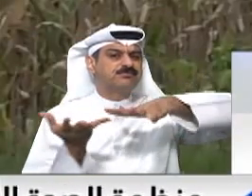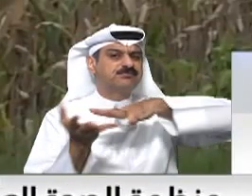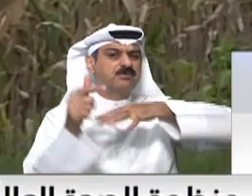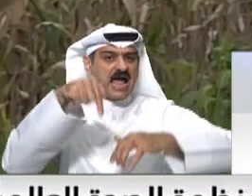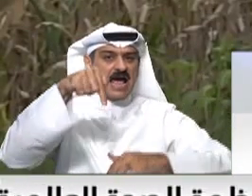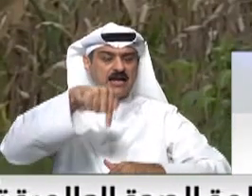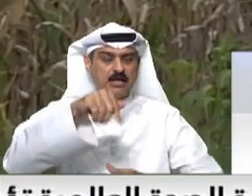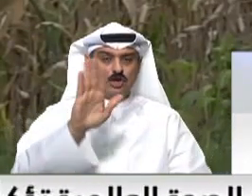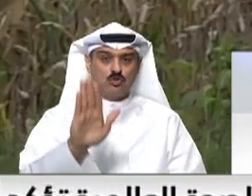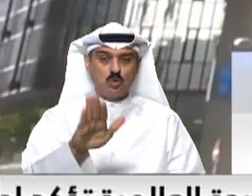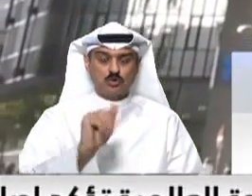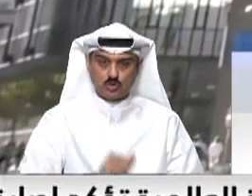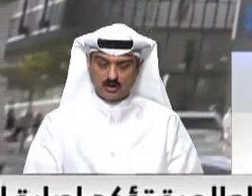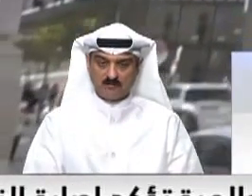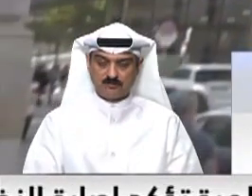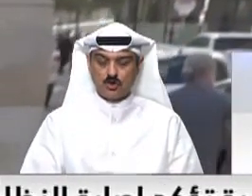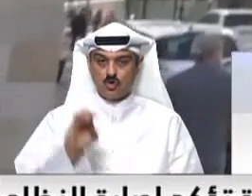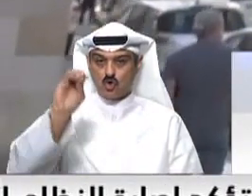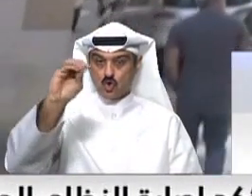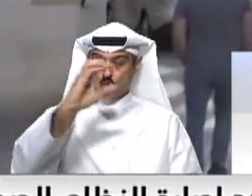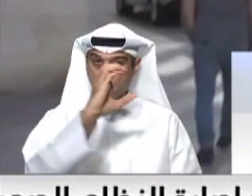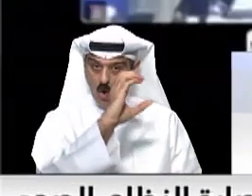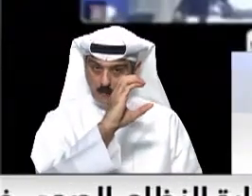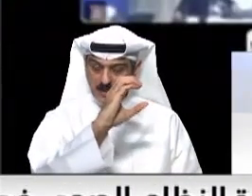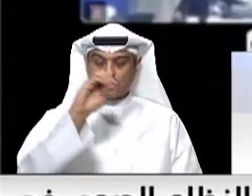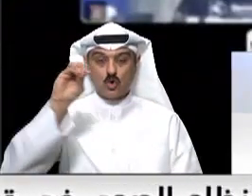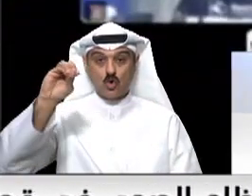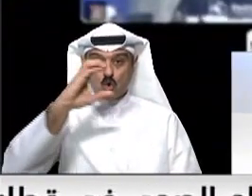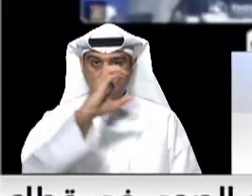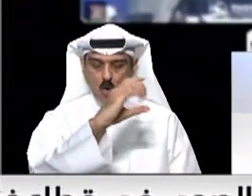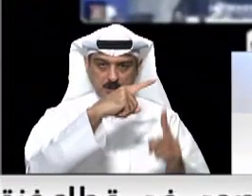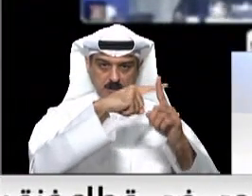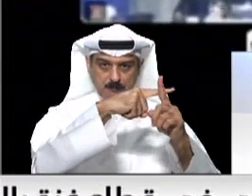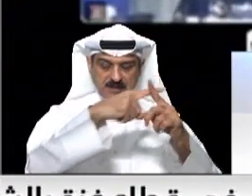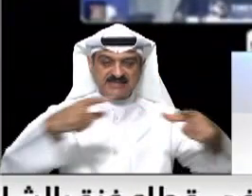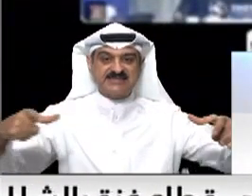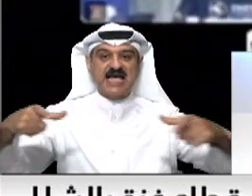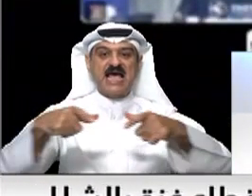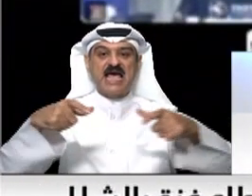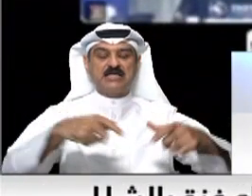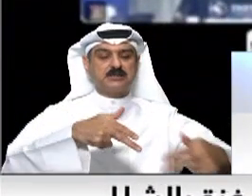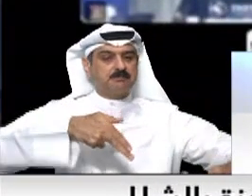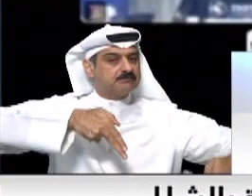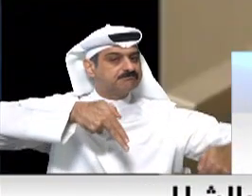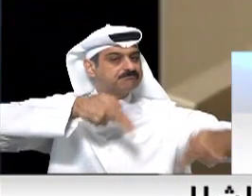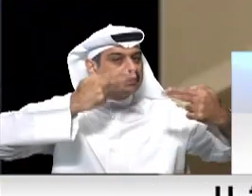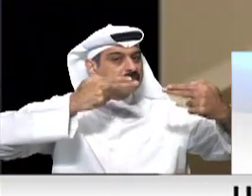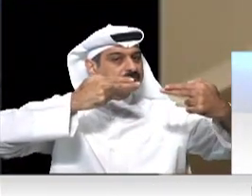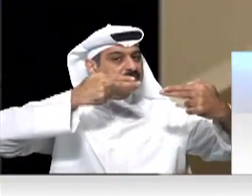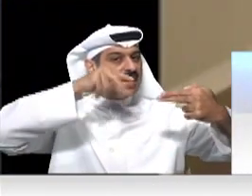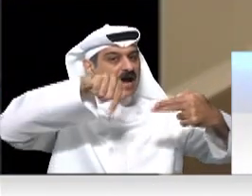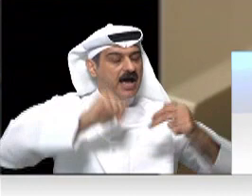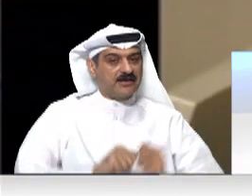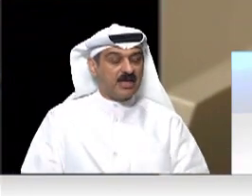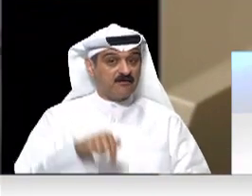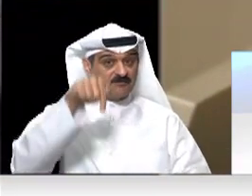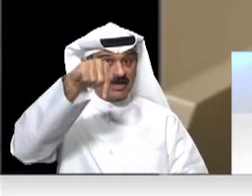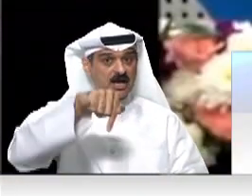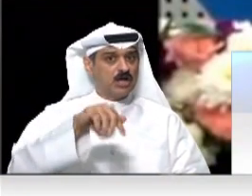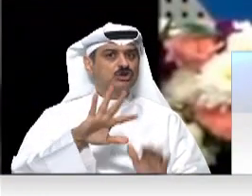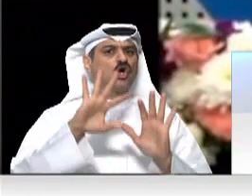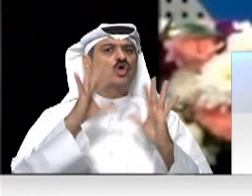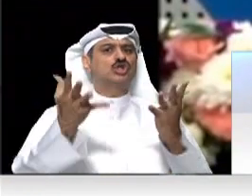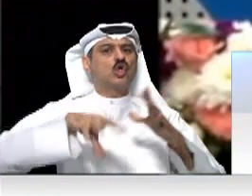الحالية، عقدت أوبك وأوبك بلس اجتماعيها الوزاريين عبر تقنية الفيديو كونفرنس بهدف تحديد